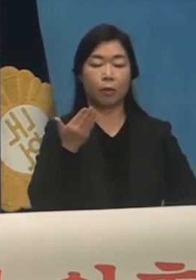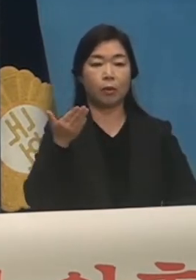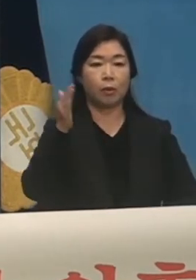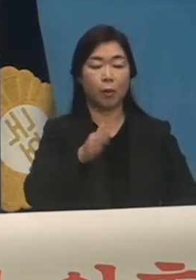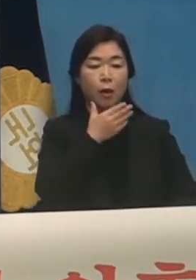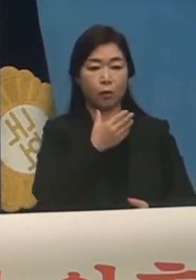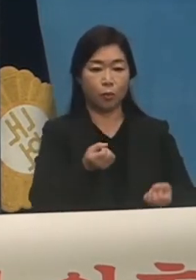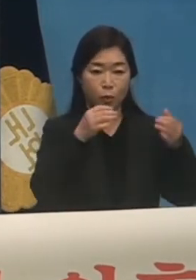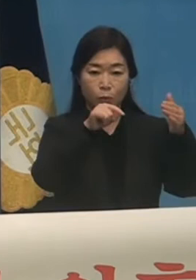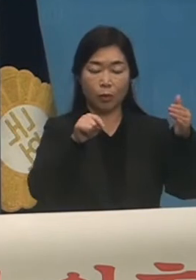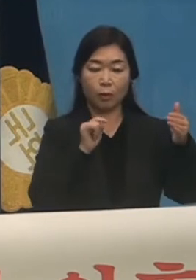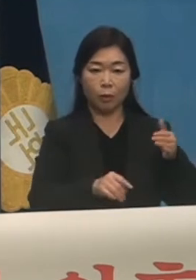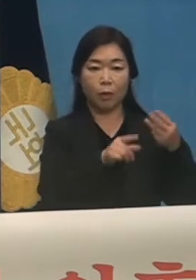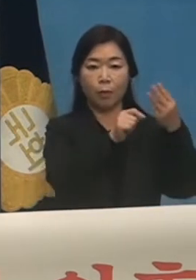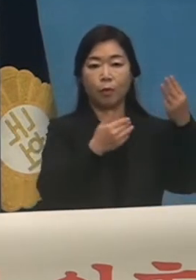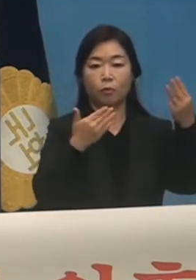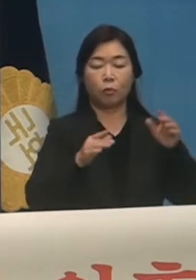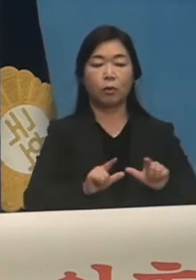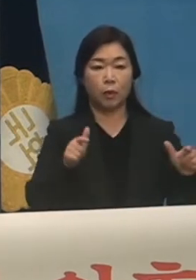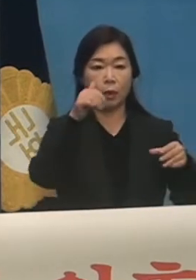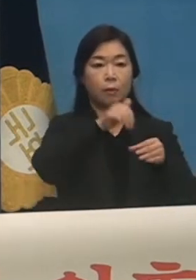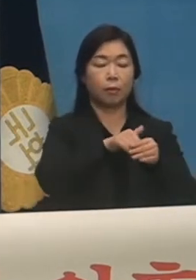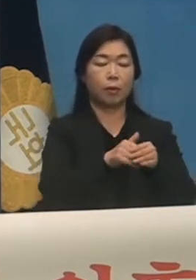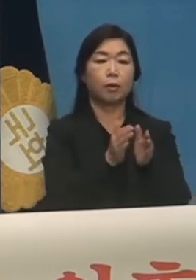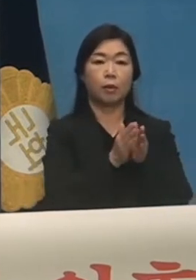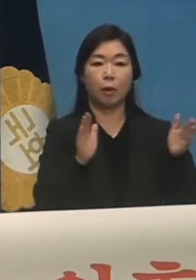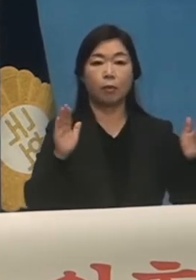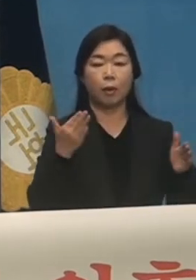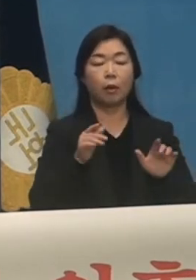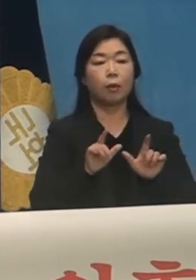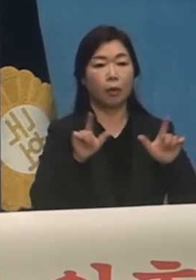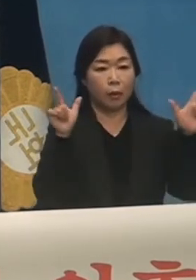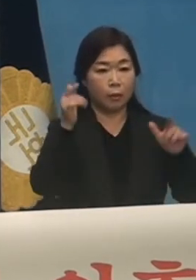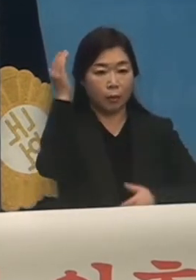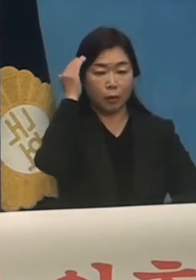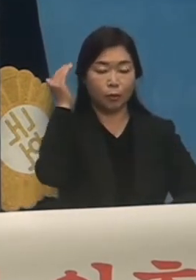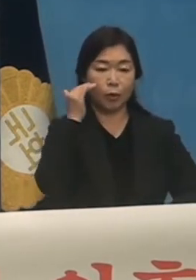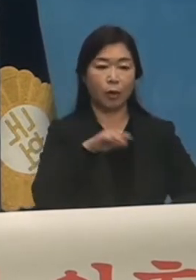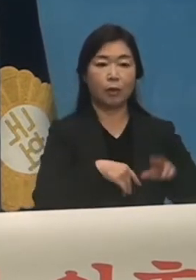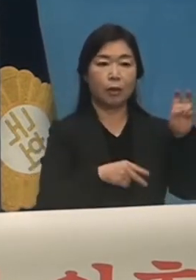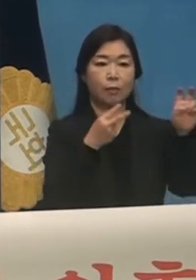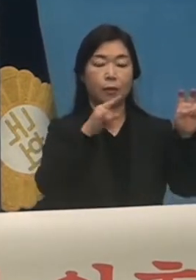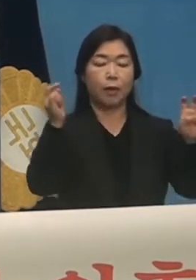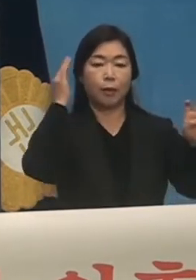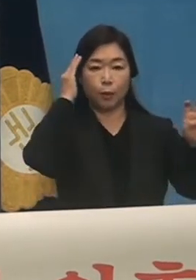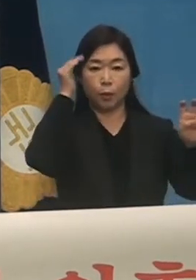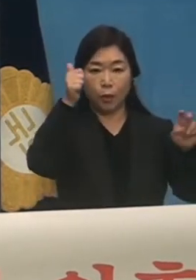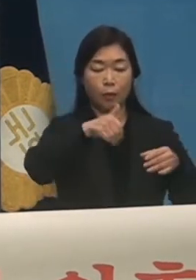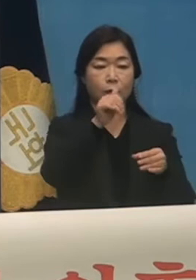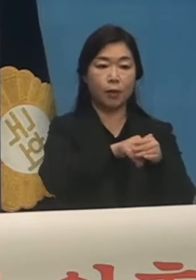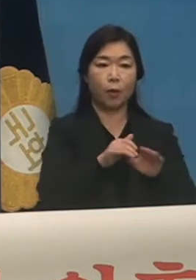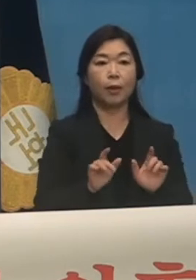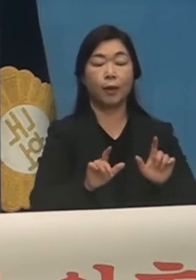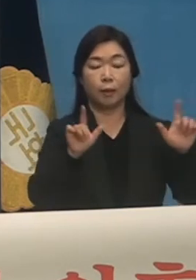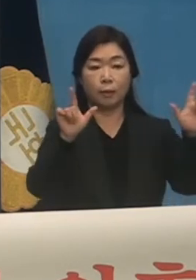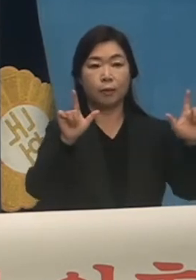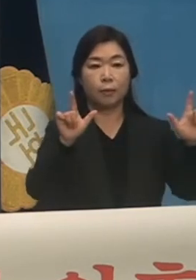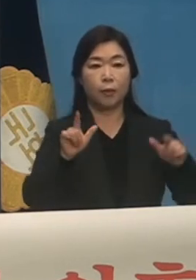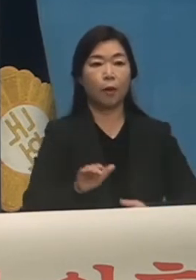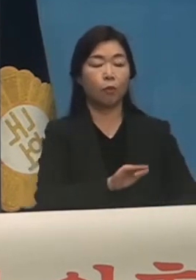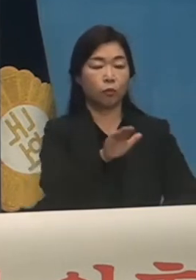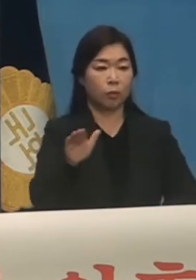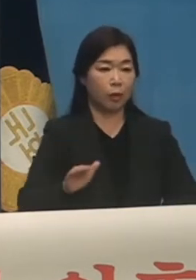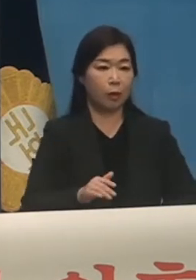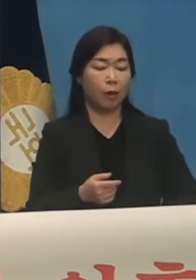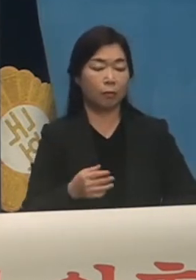축복 속에 오는 3월 9일 실시하는 대한민국 제20대 대통령 선거는